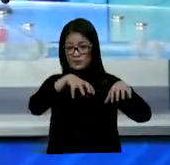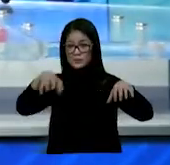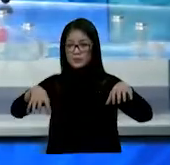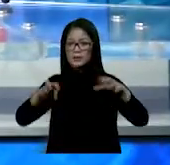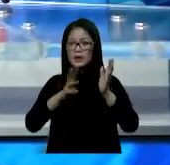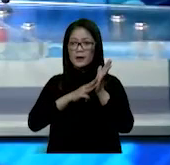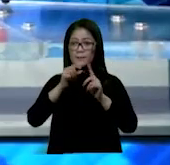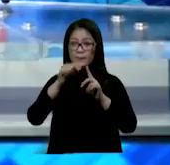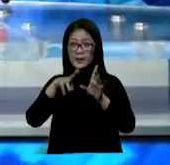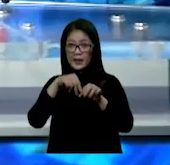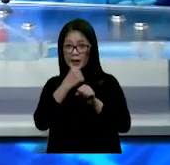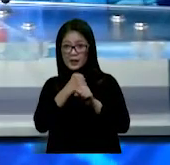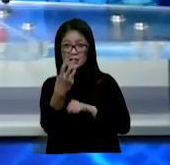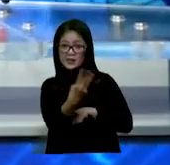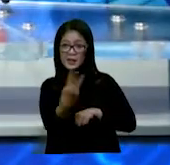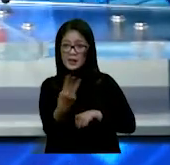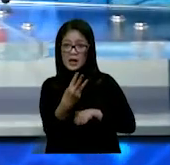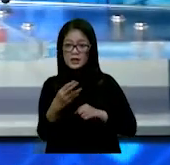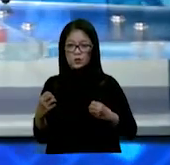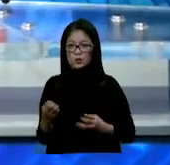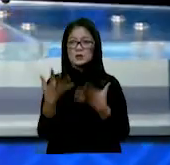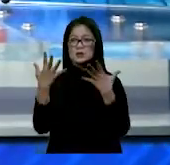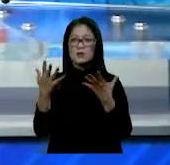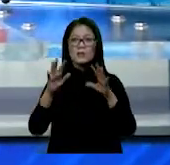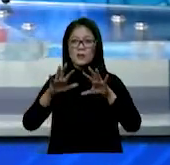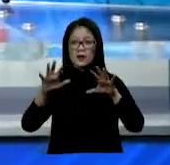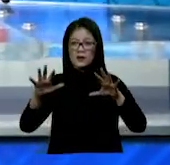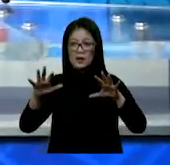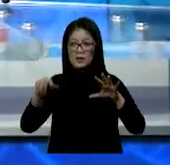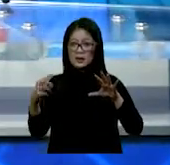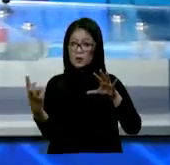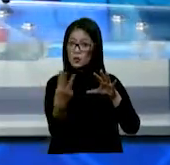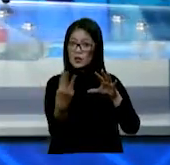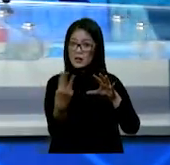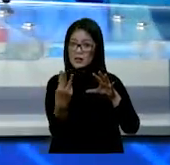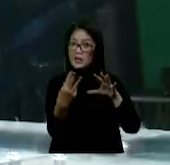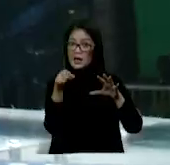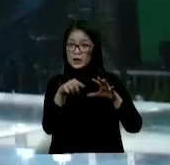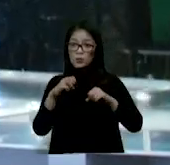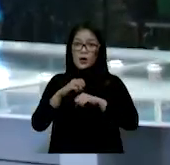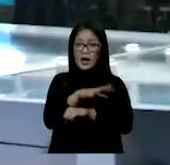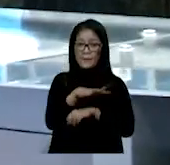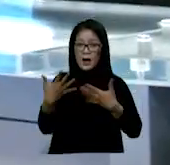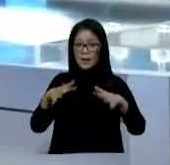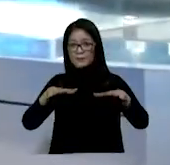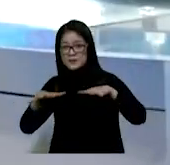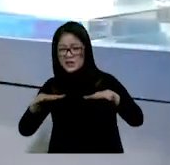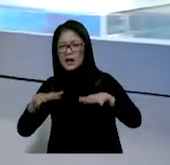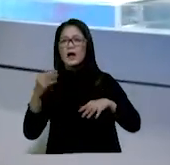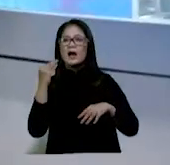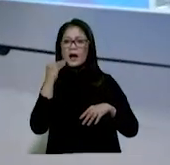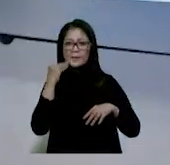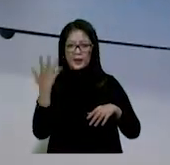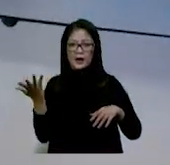dan mengakibatkan negara kita rawan akan bencana alam, seperti diantaranya adalah gempa bumi. Berada di wilayah yang rawan akan